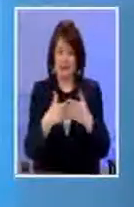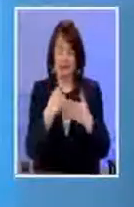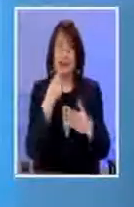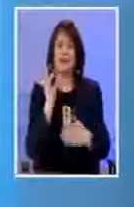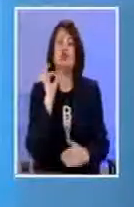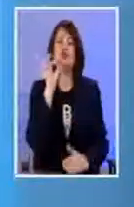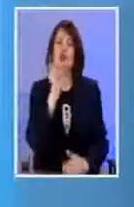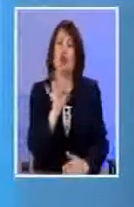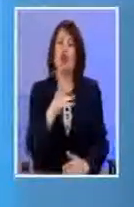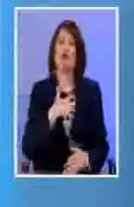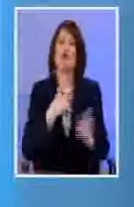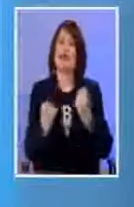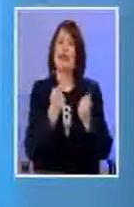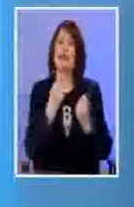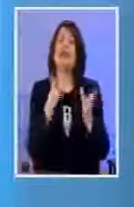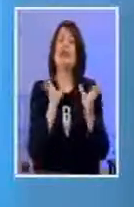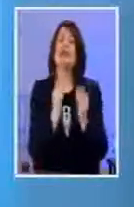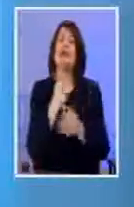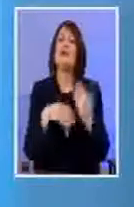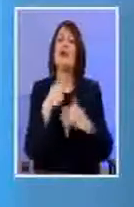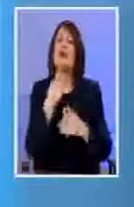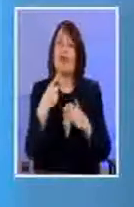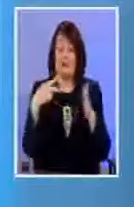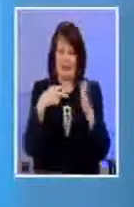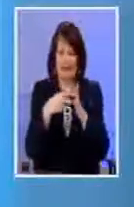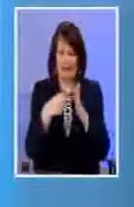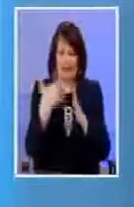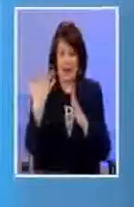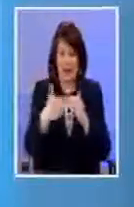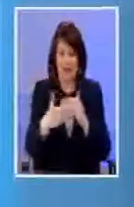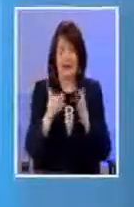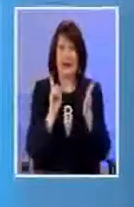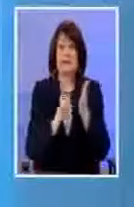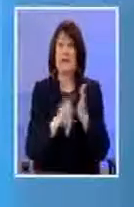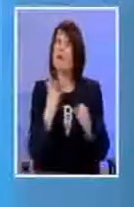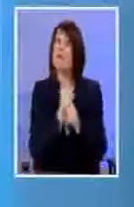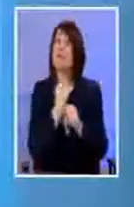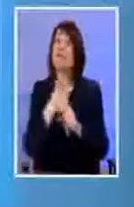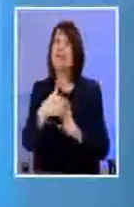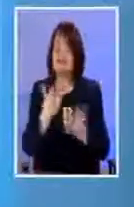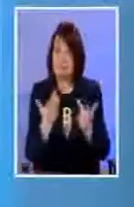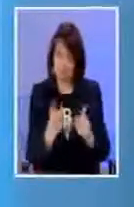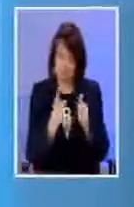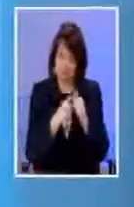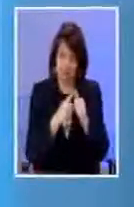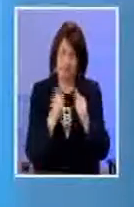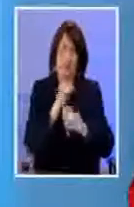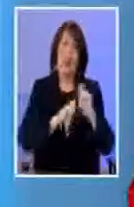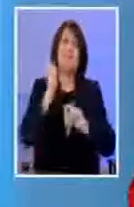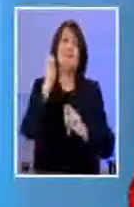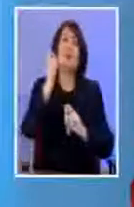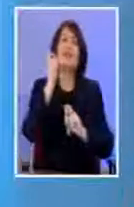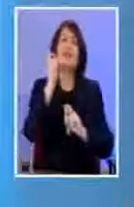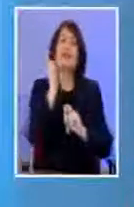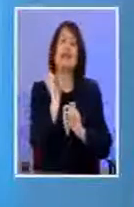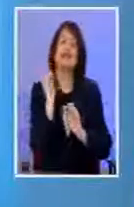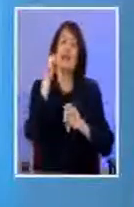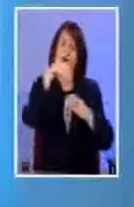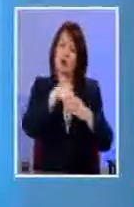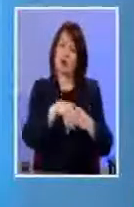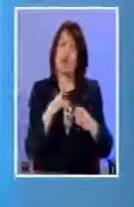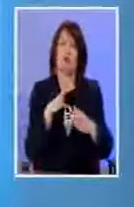στόχο αυτή η στρατηγική, χρονιά μέχρι την οποία πρέπει να έχουν επιτευχθεί τα εξής. Εκπόνηση πολιτικών που θα ενσωματώνουν τα